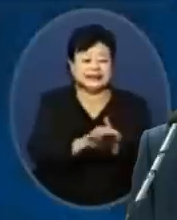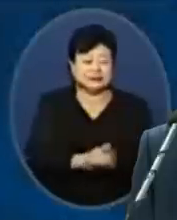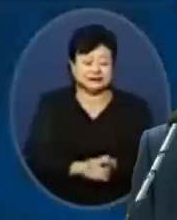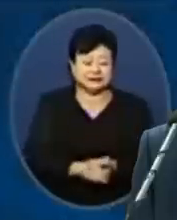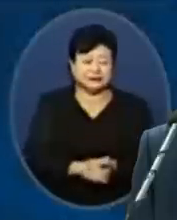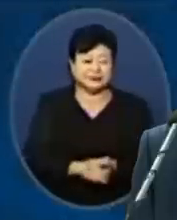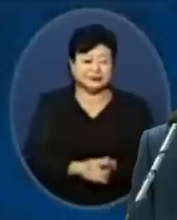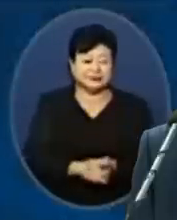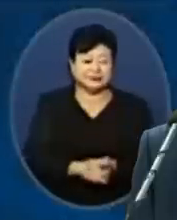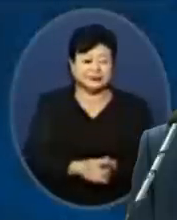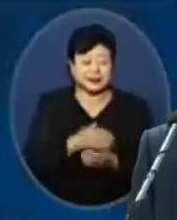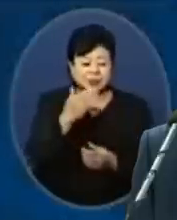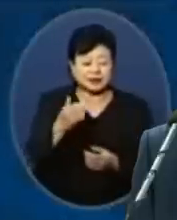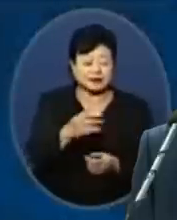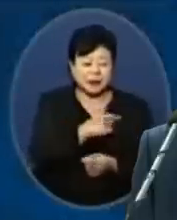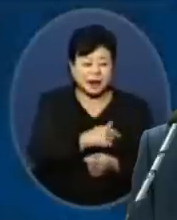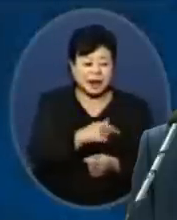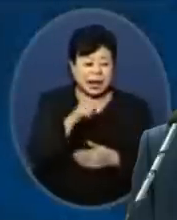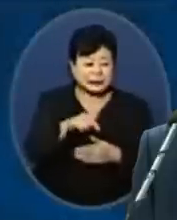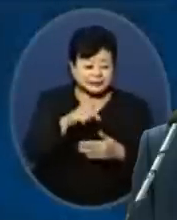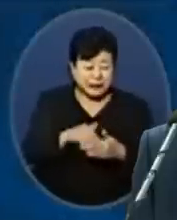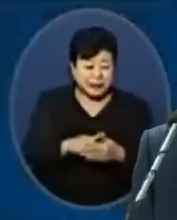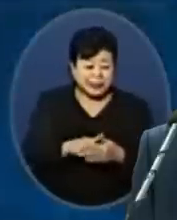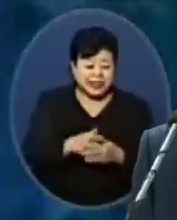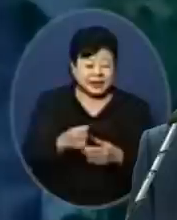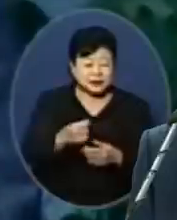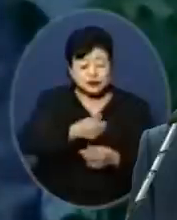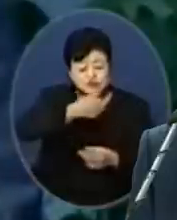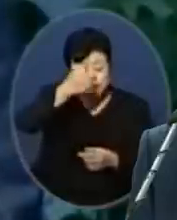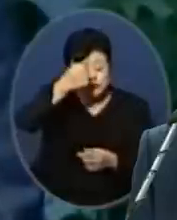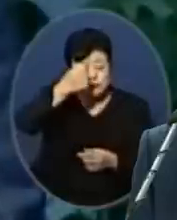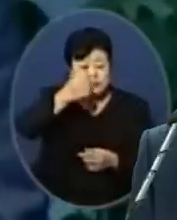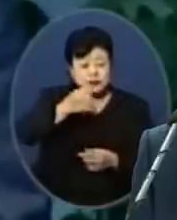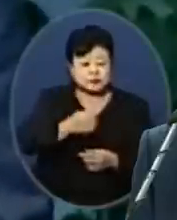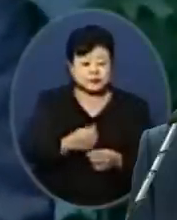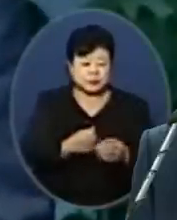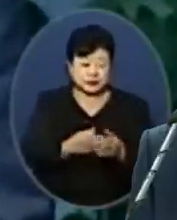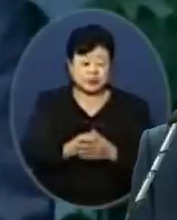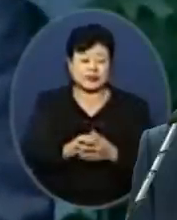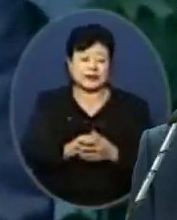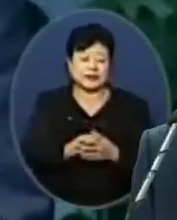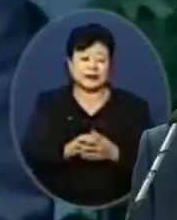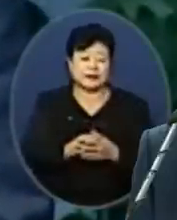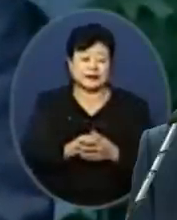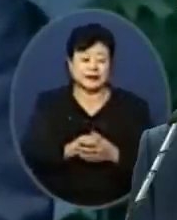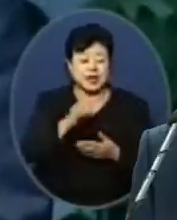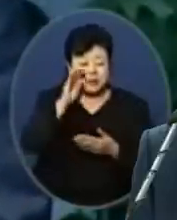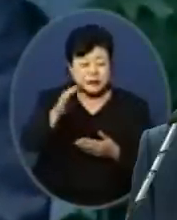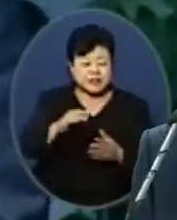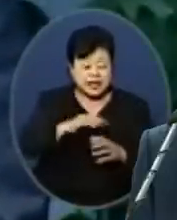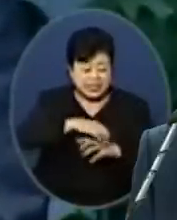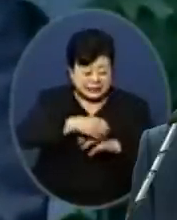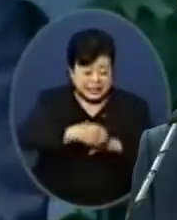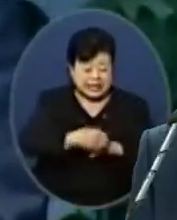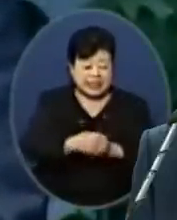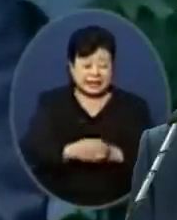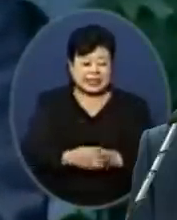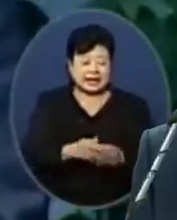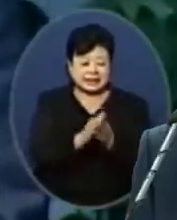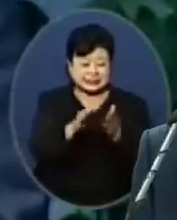말했었습니다. 여러분 가슴 속에 갖는 꿈에 의해서 여러분의 미래의 세계가 시작하는